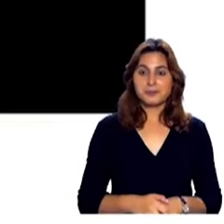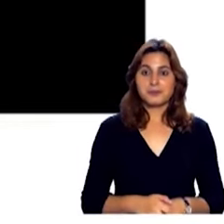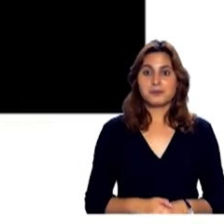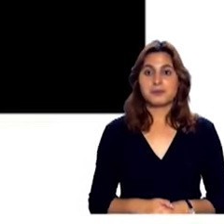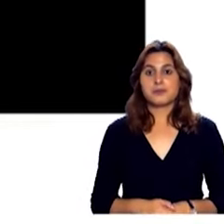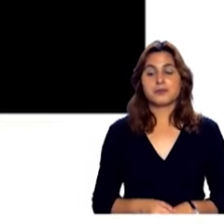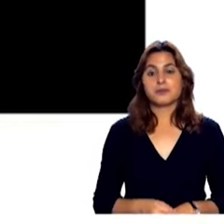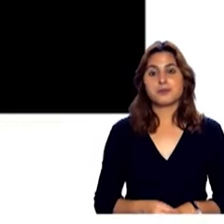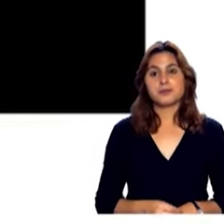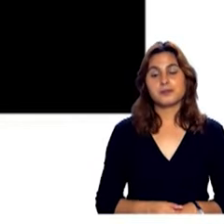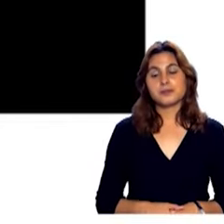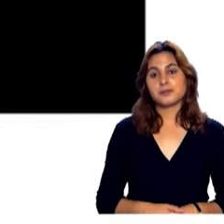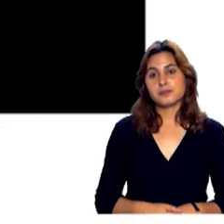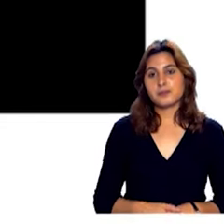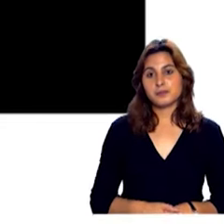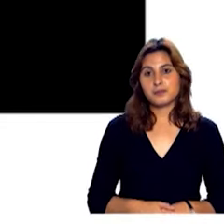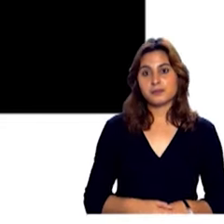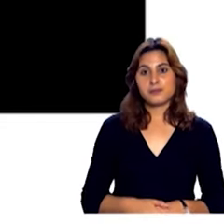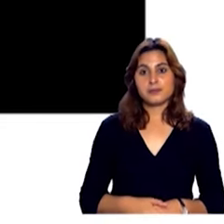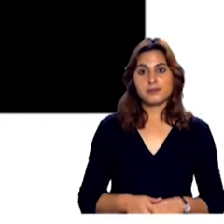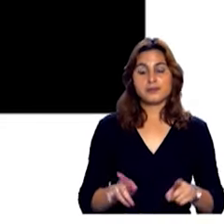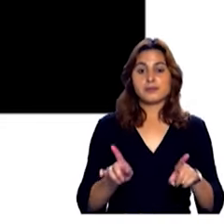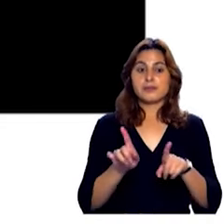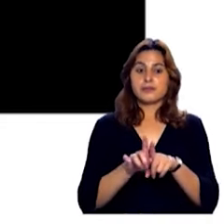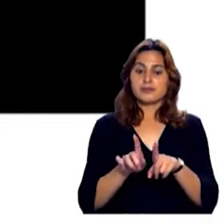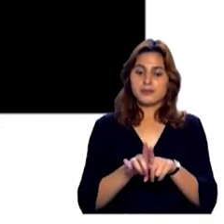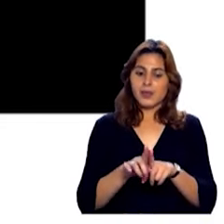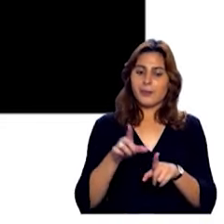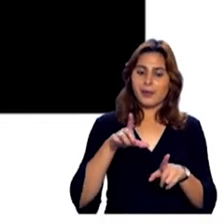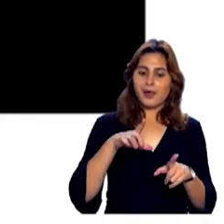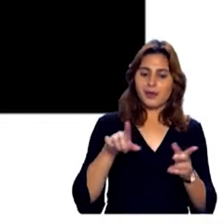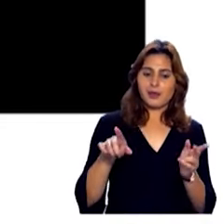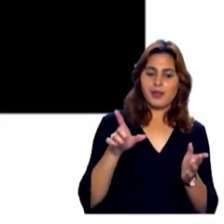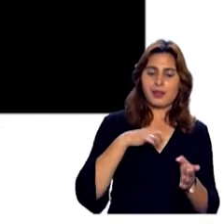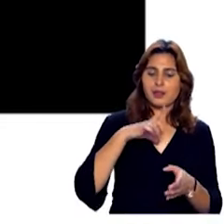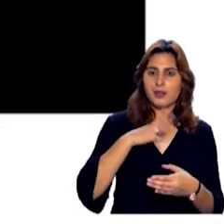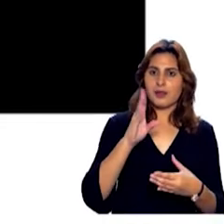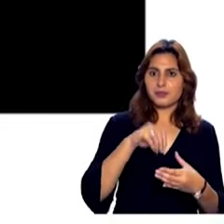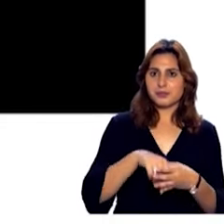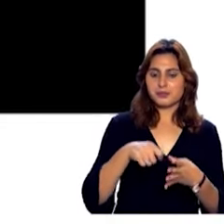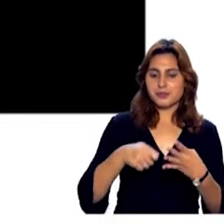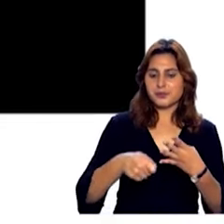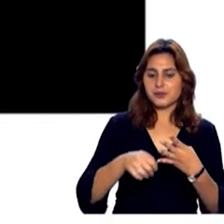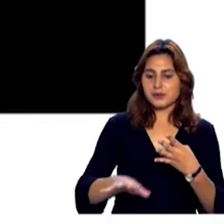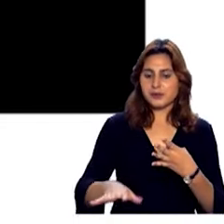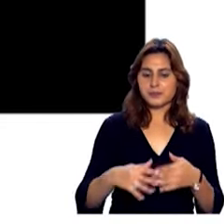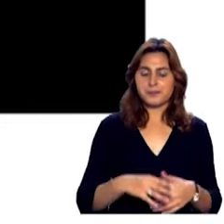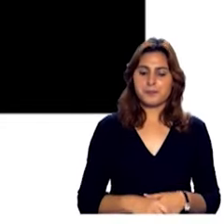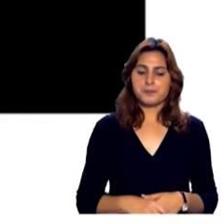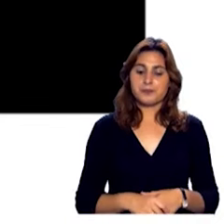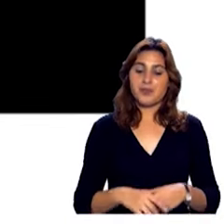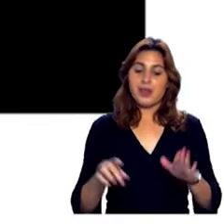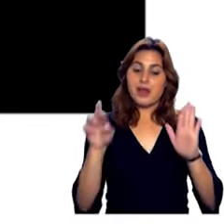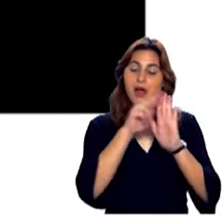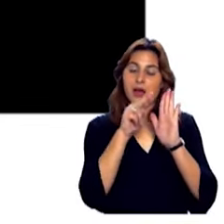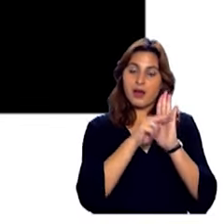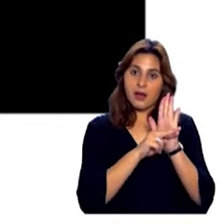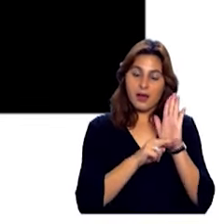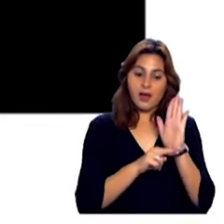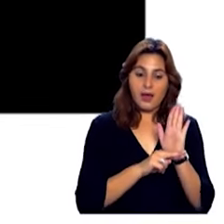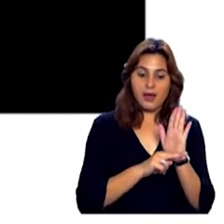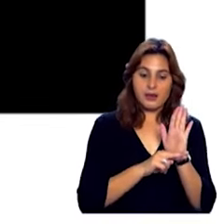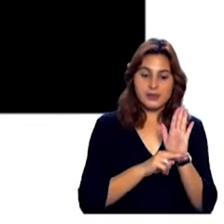inerenti la giurisdizione le regole che disciplinan Il funzionamento e la